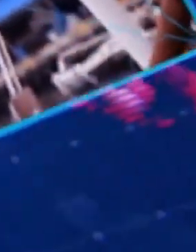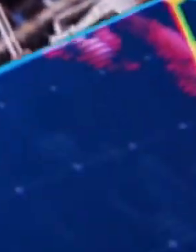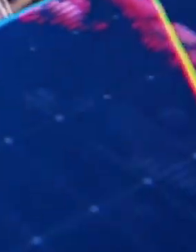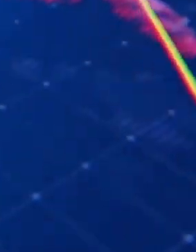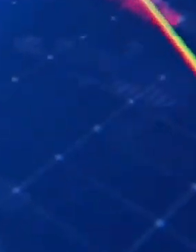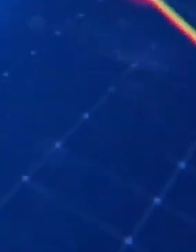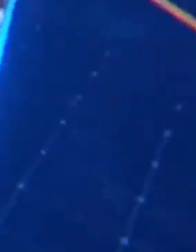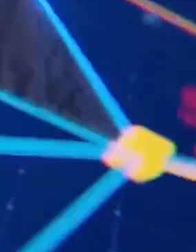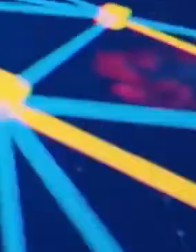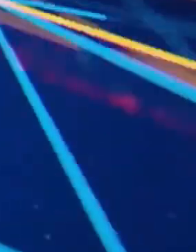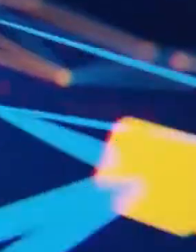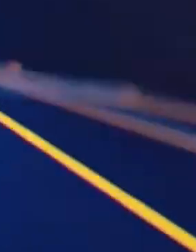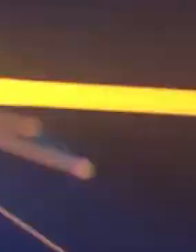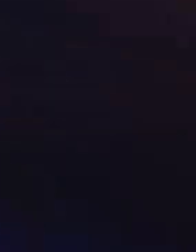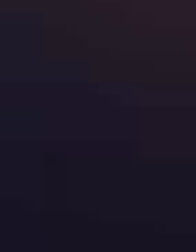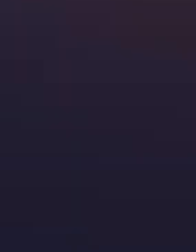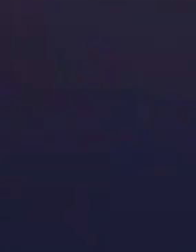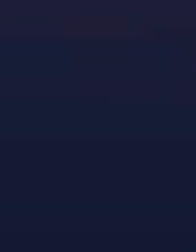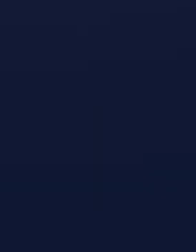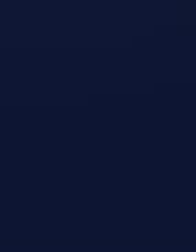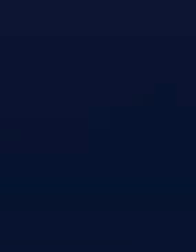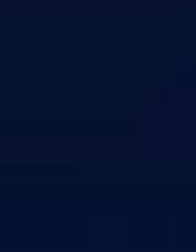으 으